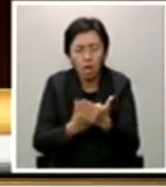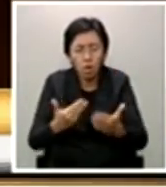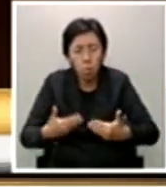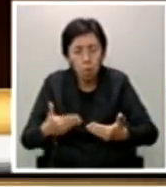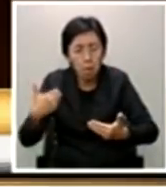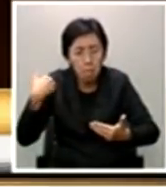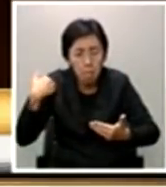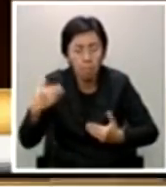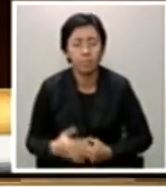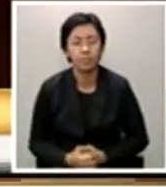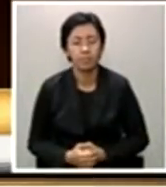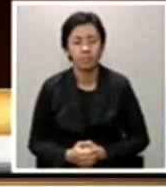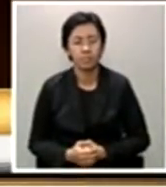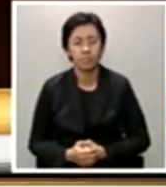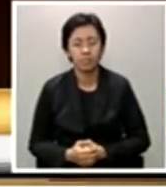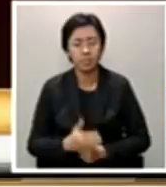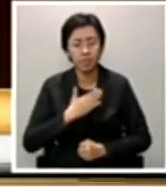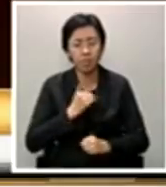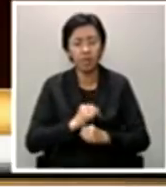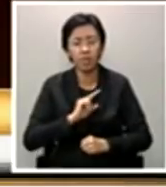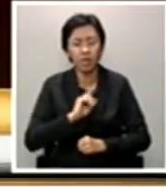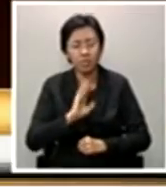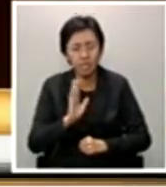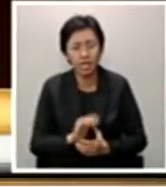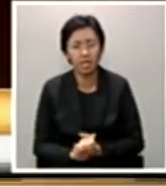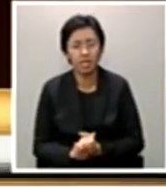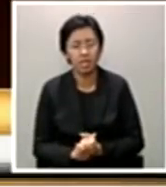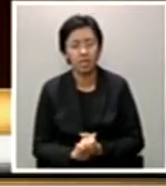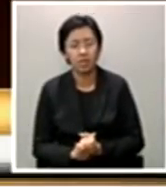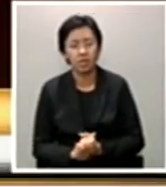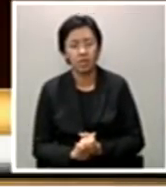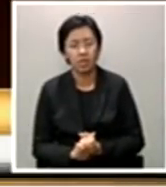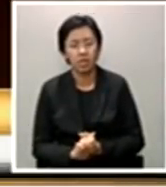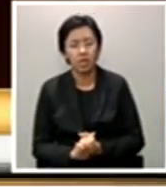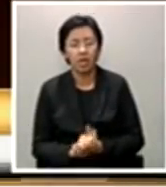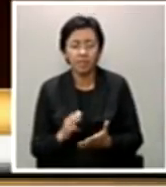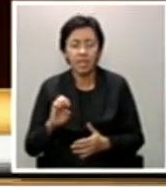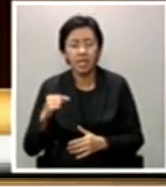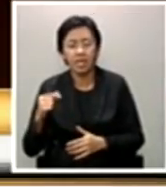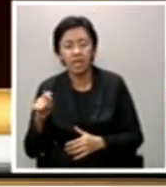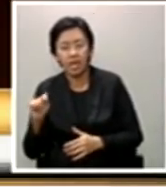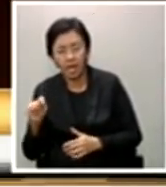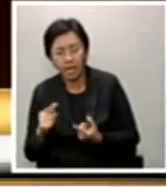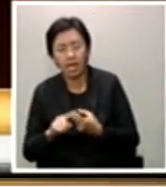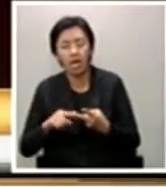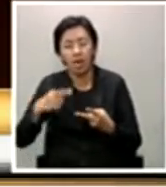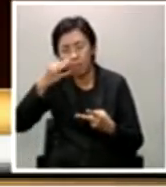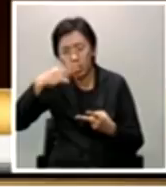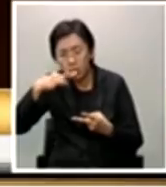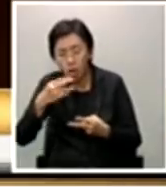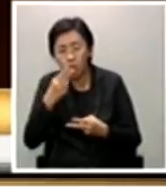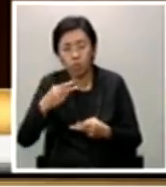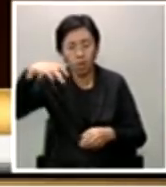แล้วผมก็ไม่ได้ทำคนเดียวผมว่าปตท.เข้าไปเอาอีแกตเข้าไปปตท.เดี๋ยวนี้ท่านไปดูที่ปั๊